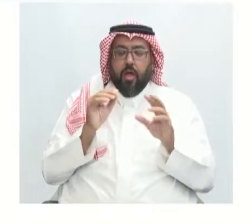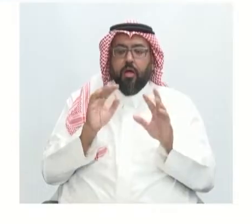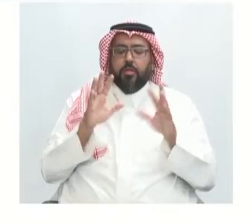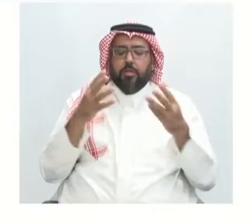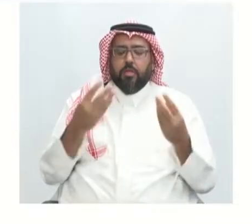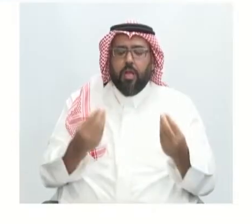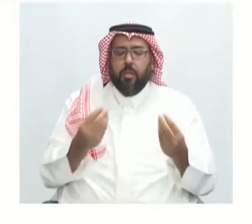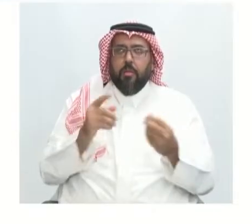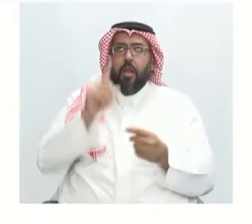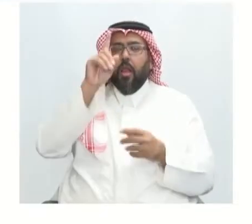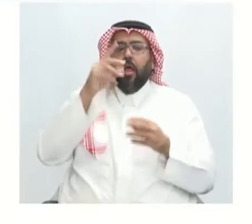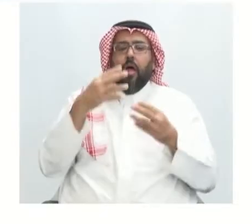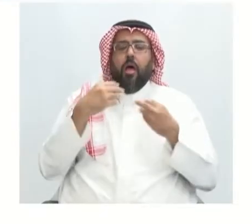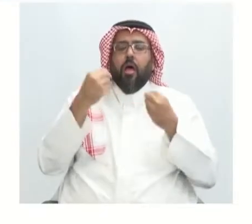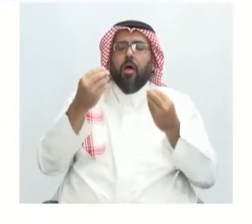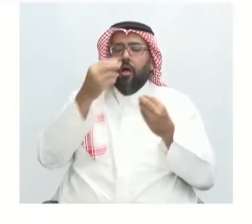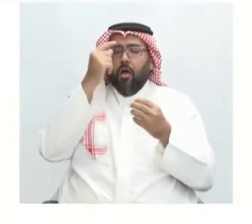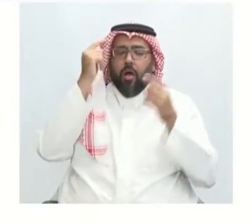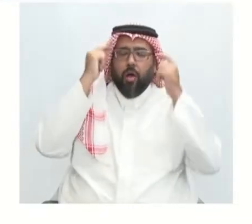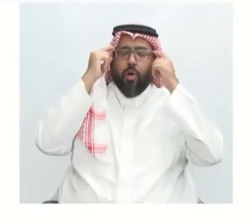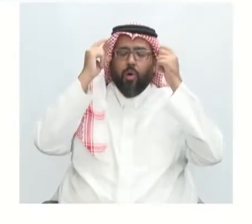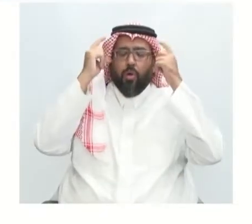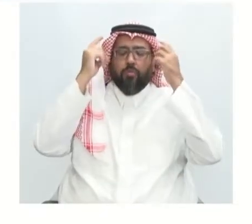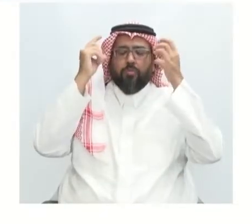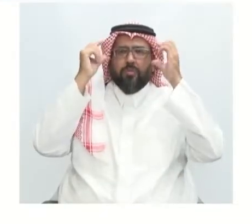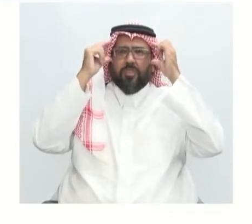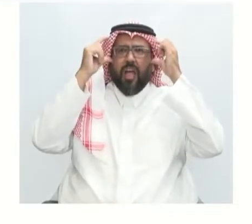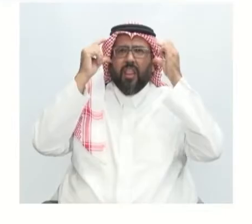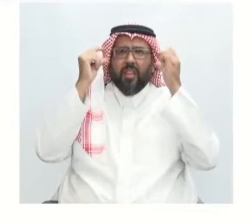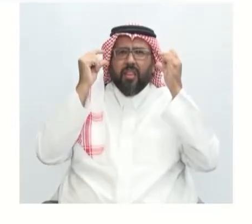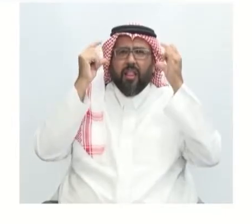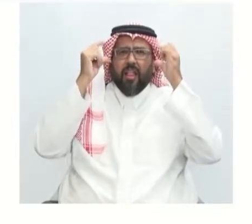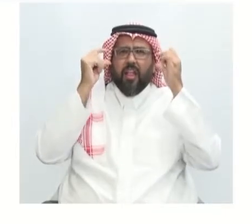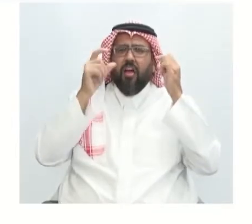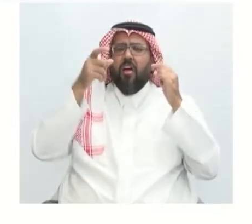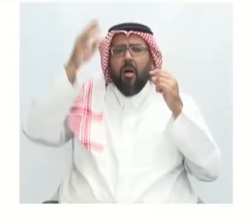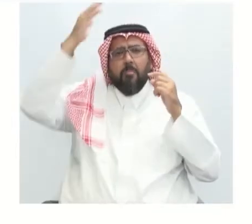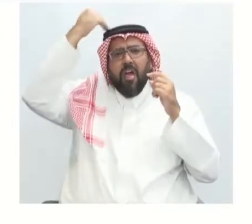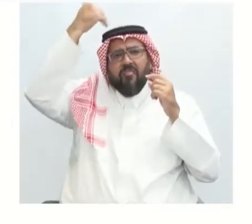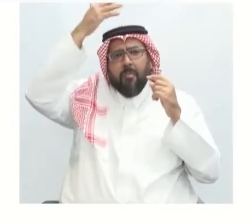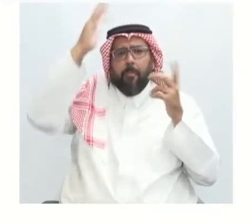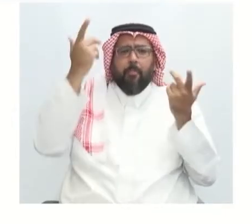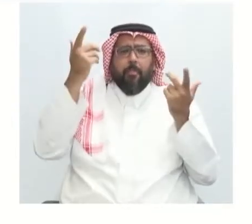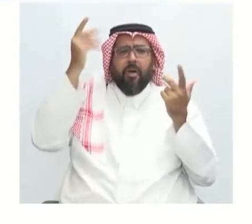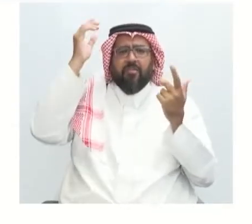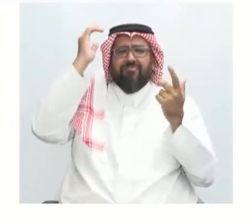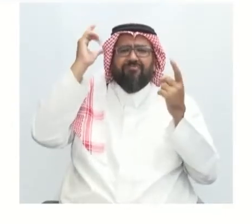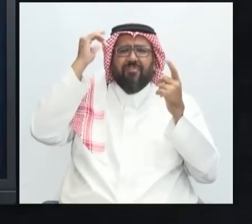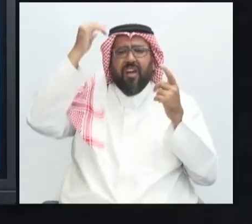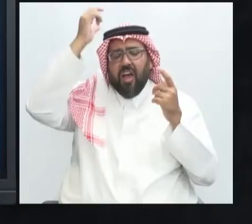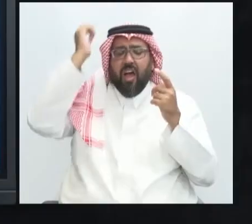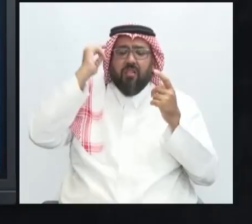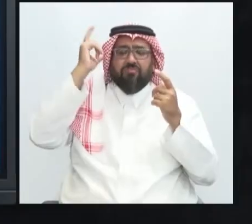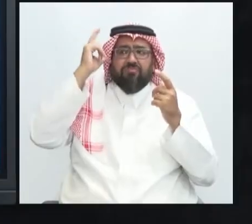تعالى وكذلك ان العقول قد يقصر ماذا احسنتم الافهام تختلف